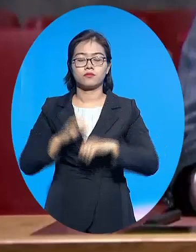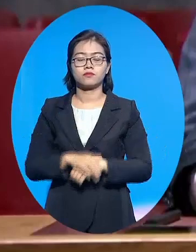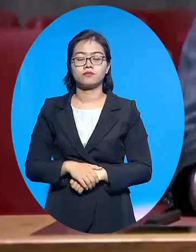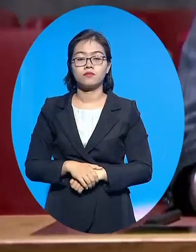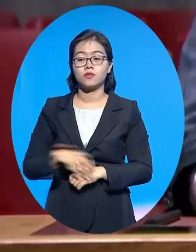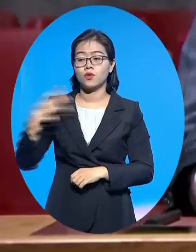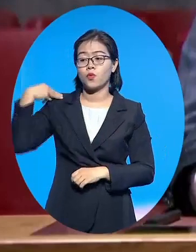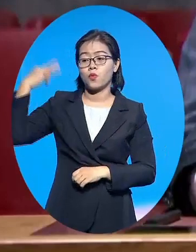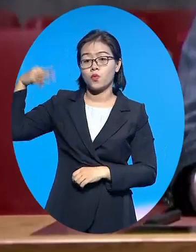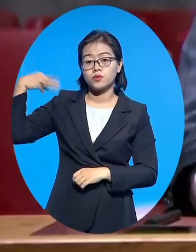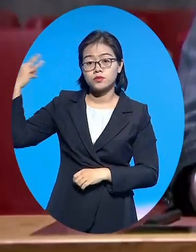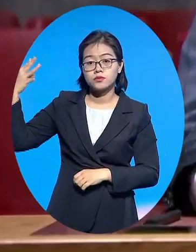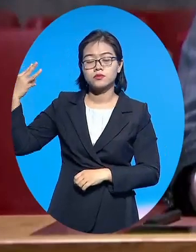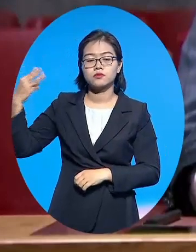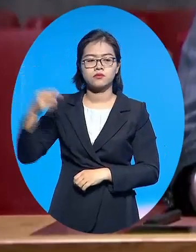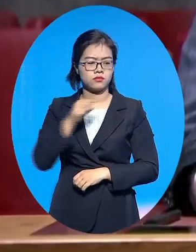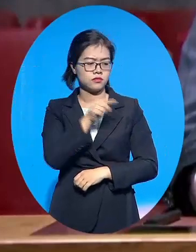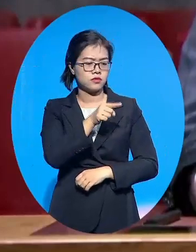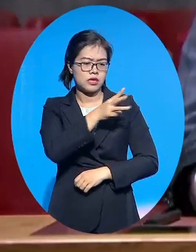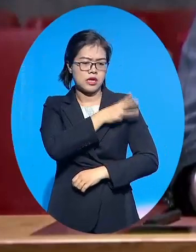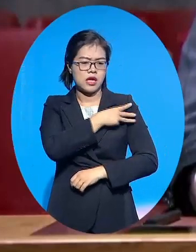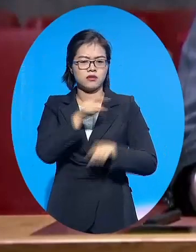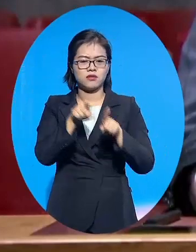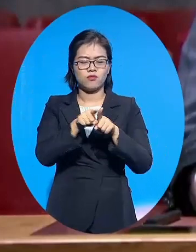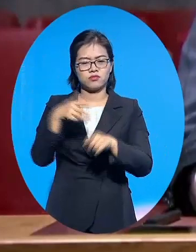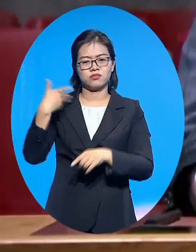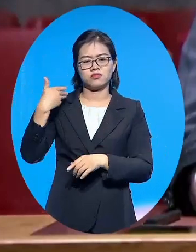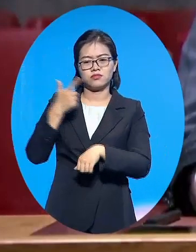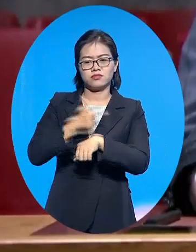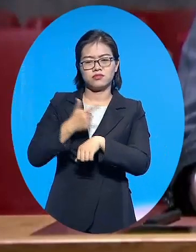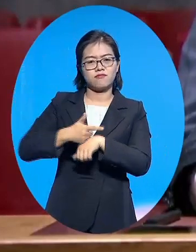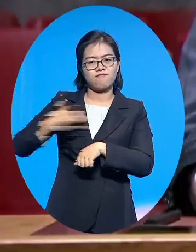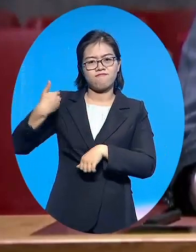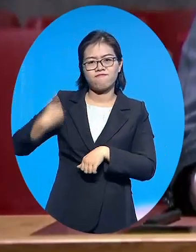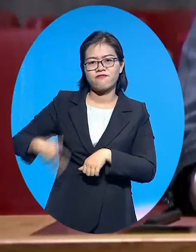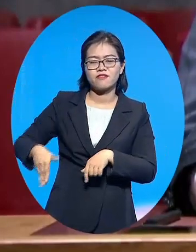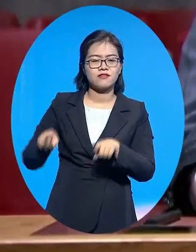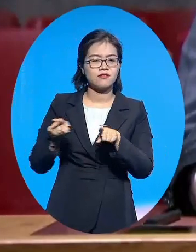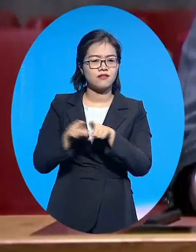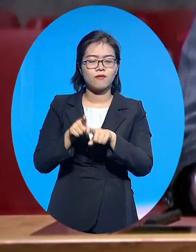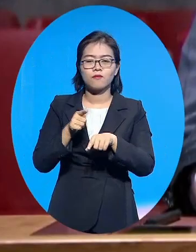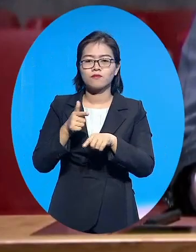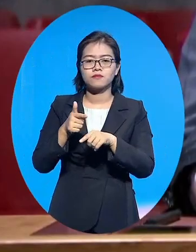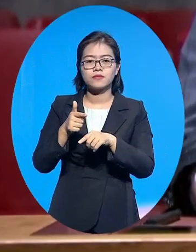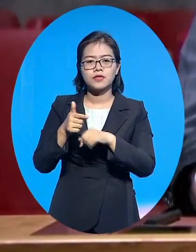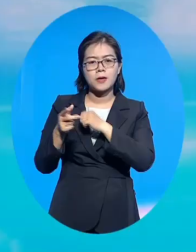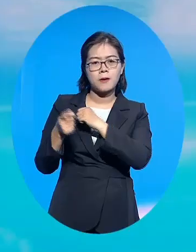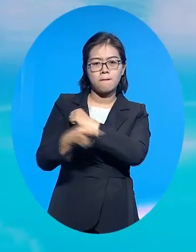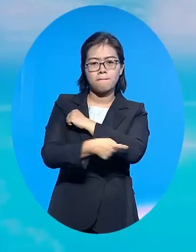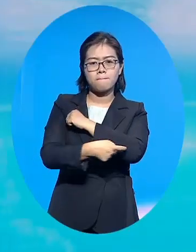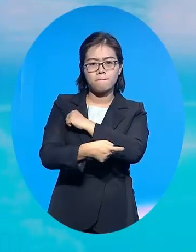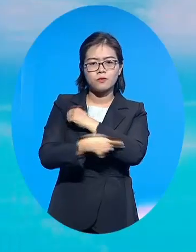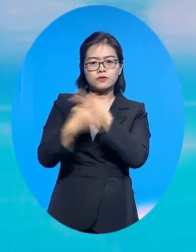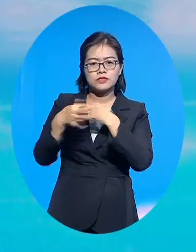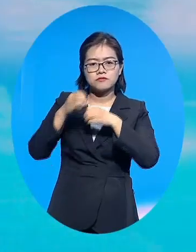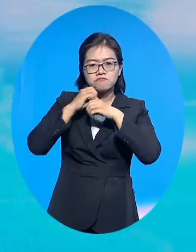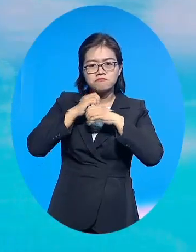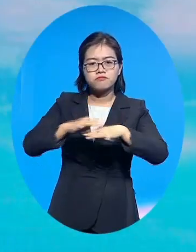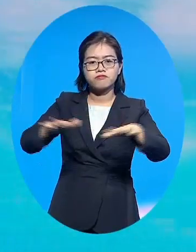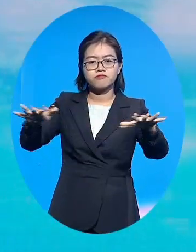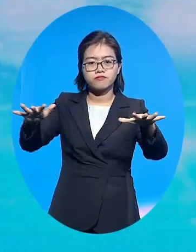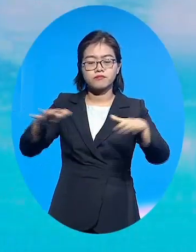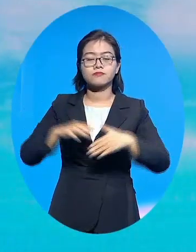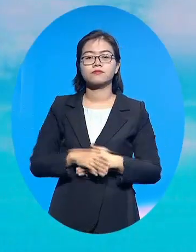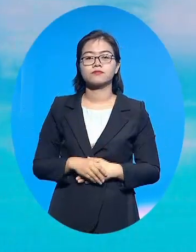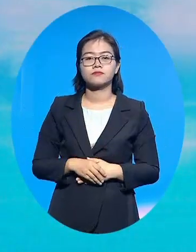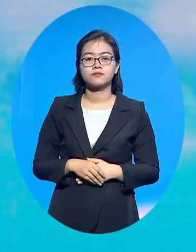Nga là làm phí thời giờ của Hội đồng Bảo an và lan truyền các thuyết âm mưu về vấn đề này sau